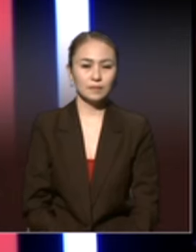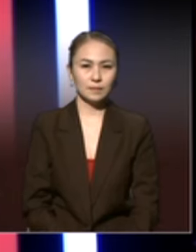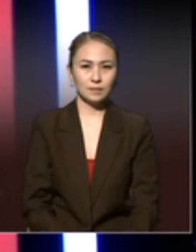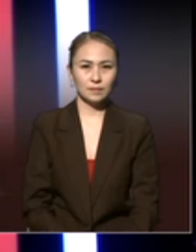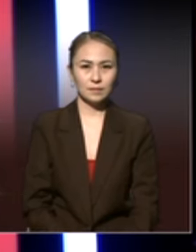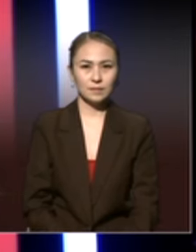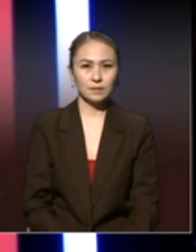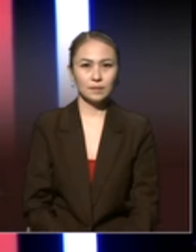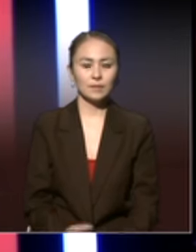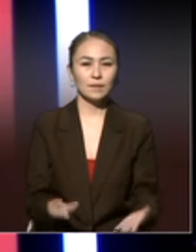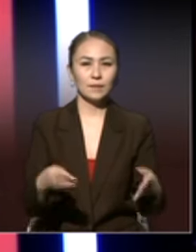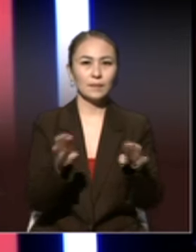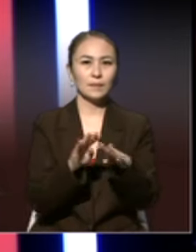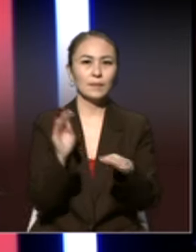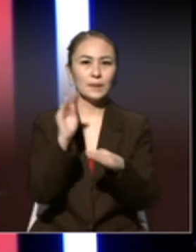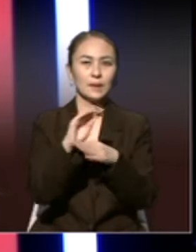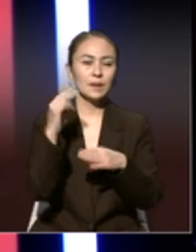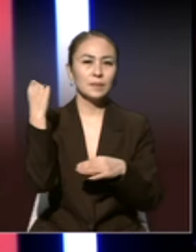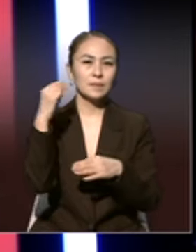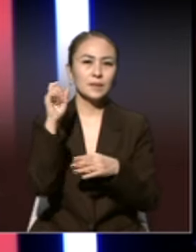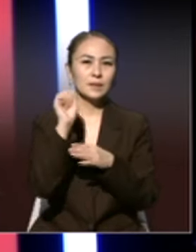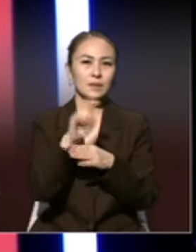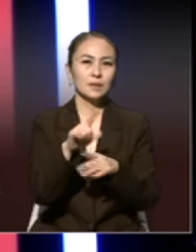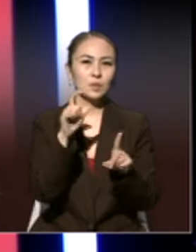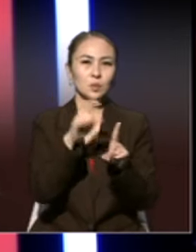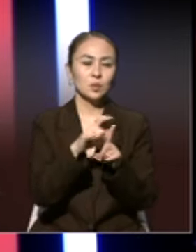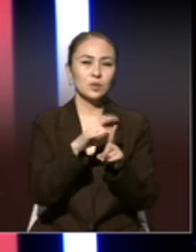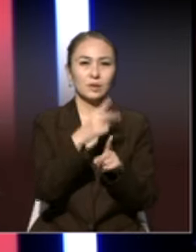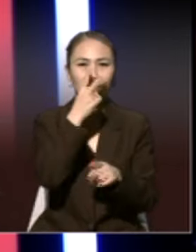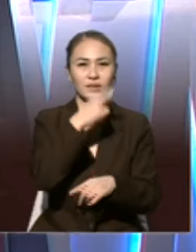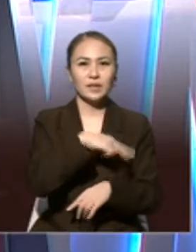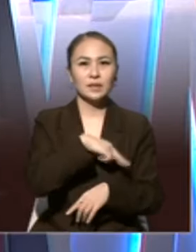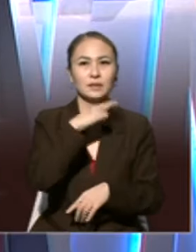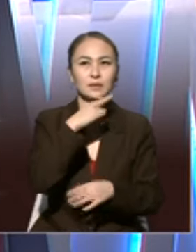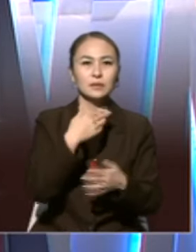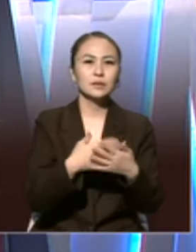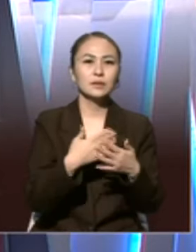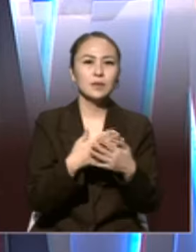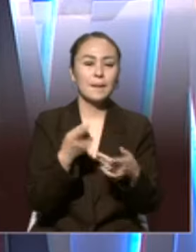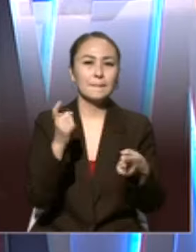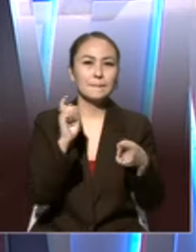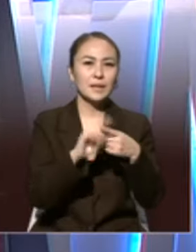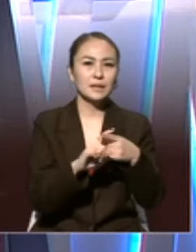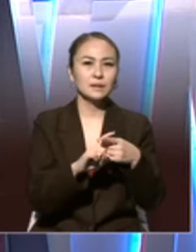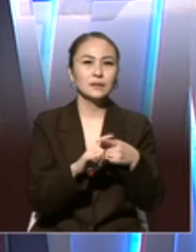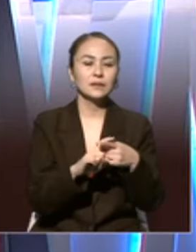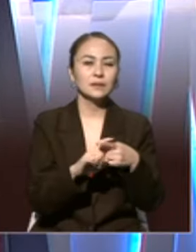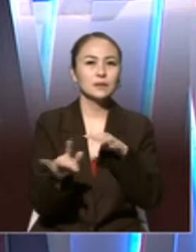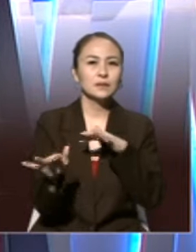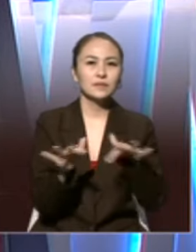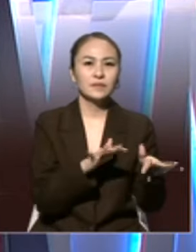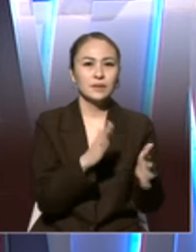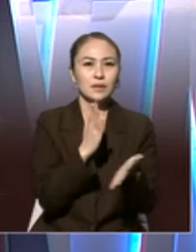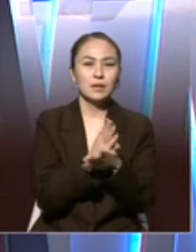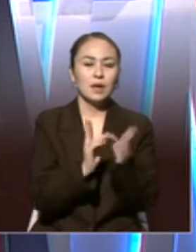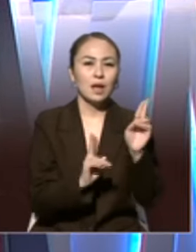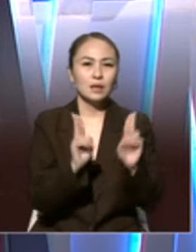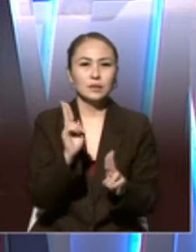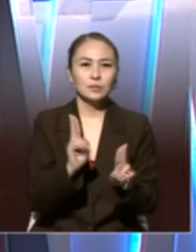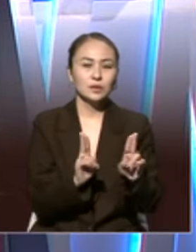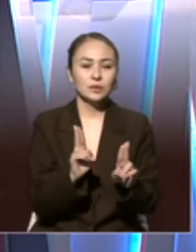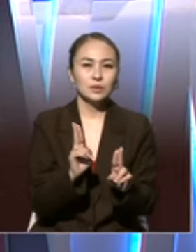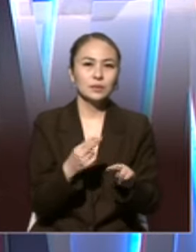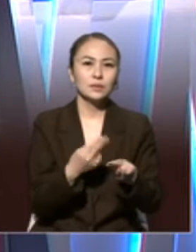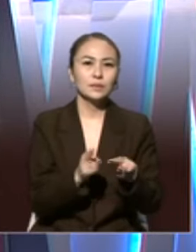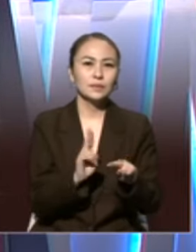Мына жерде енді біз президент тапсырмасы және сөзіне байқайтын болсақ, ол жерде байланыспен бірге алгоритм туралы айтып тұр.